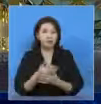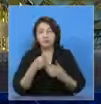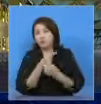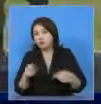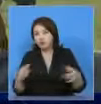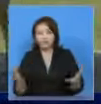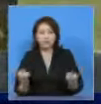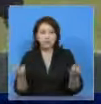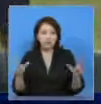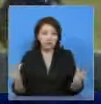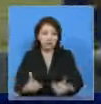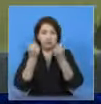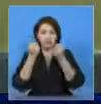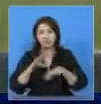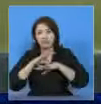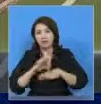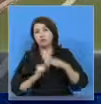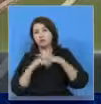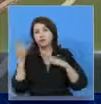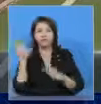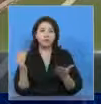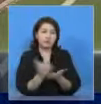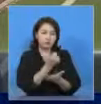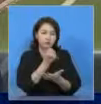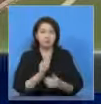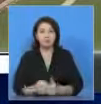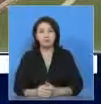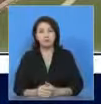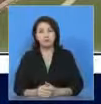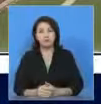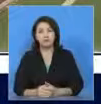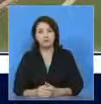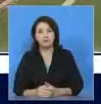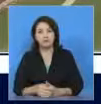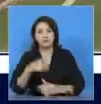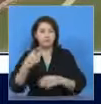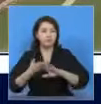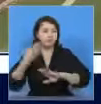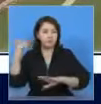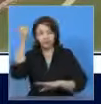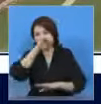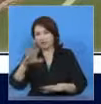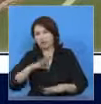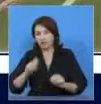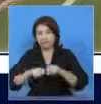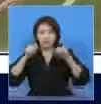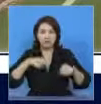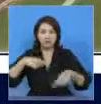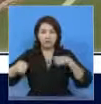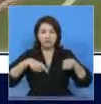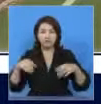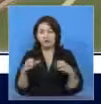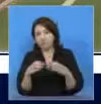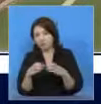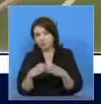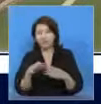нужно поддерживать молодежь и вести ее к успехам осталось ford t футбол . в прошлом году в районе было открыты футбольная федерация